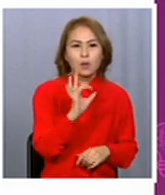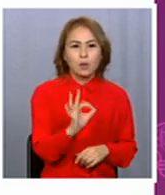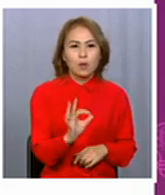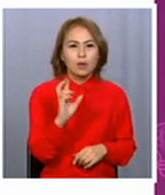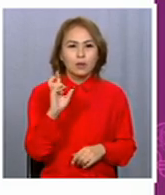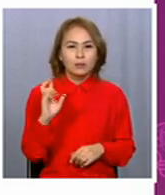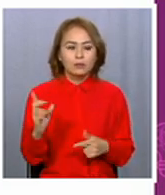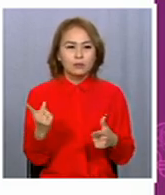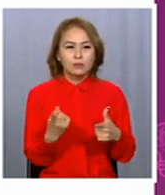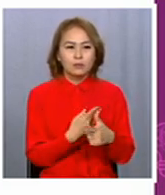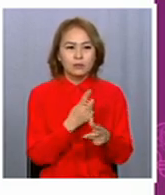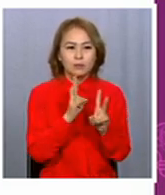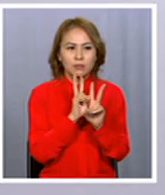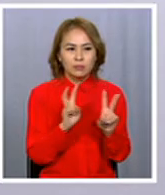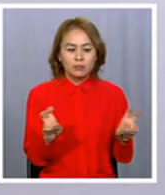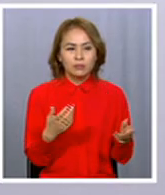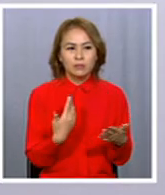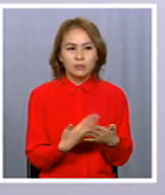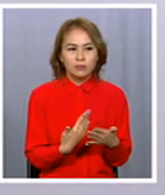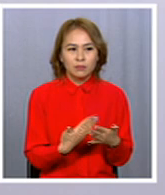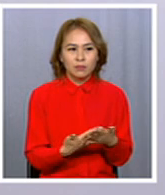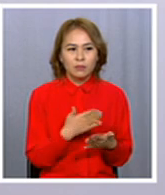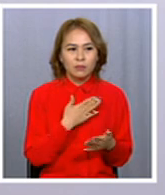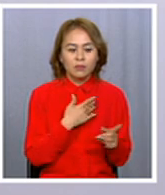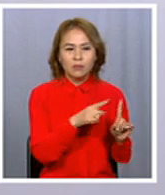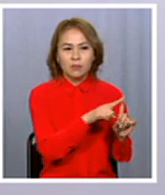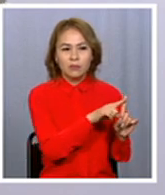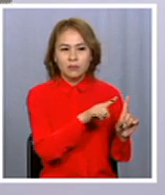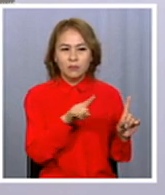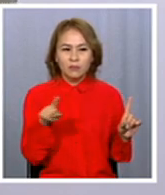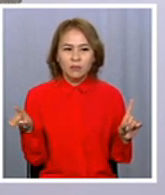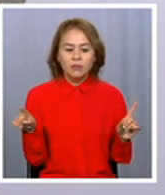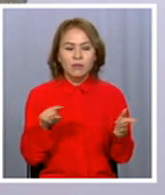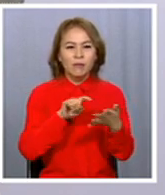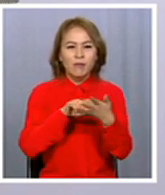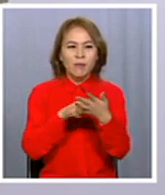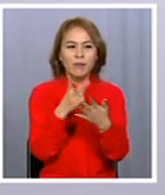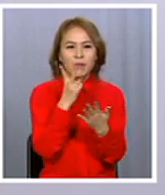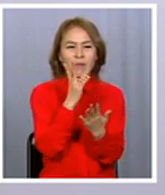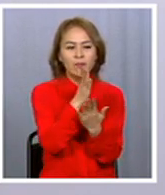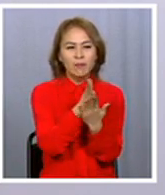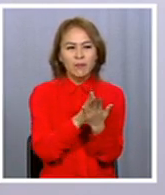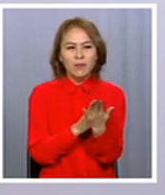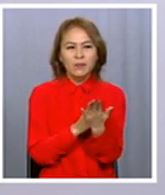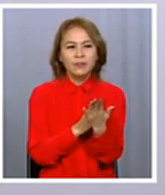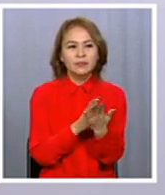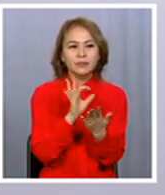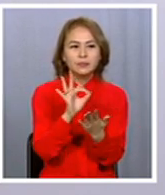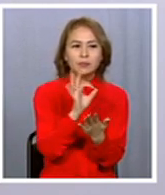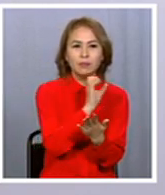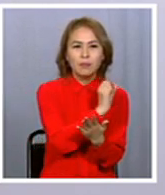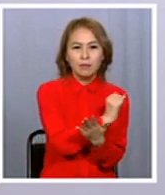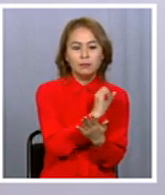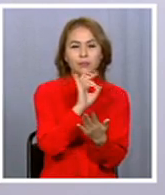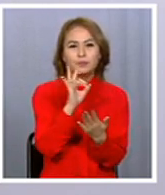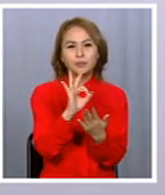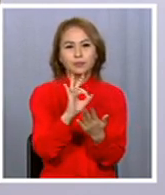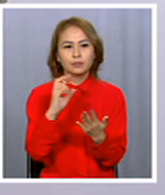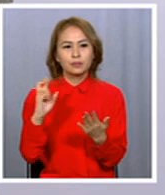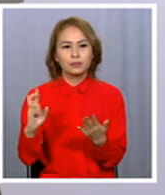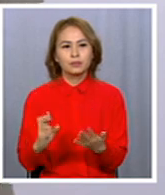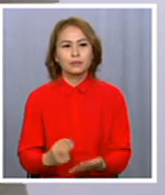деп атайды. Мысалы, біздің түзуімізді нүктемен екіге бөлген кезде ОА сәулесі және